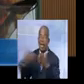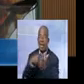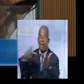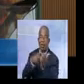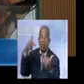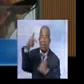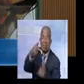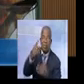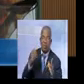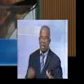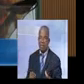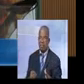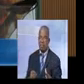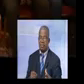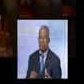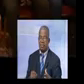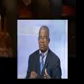2015-2017.